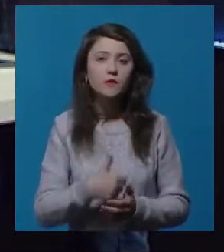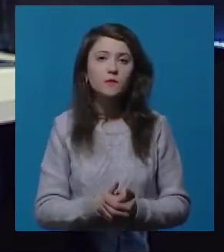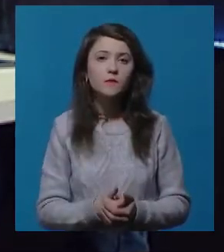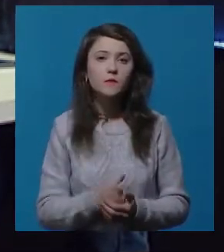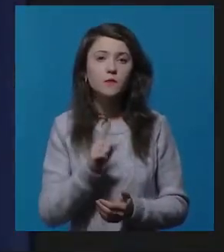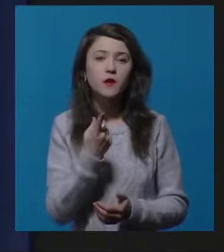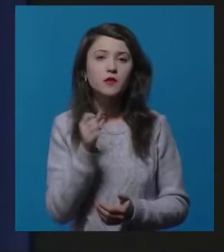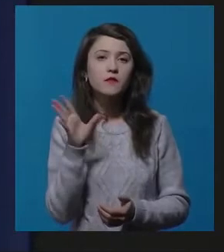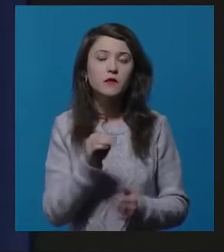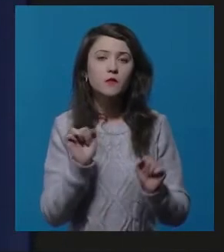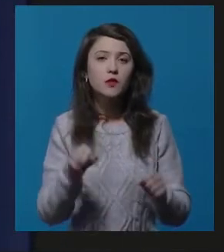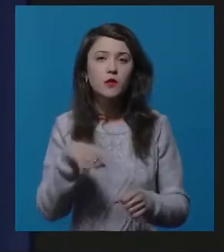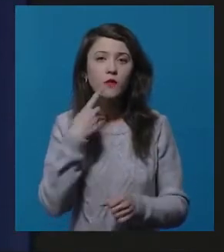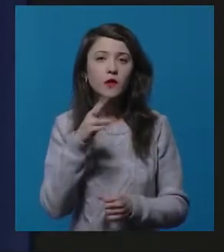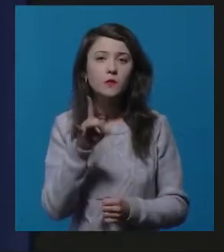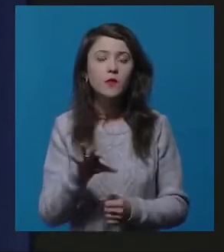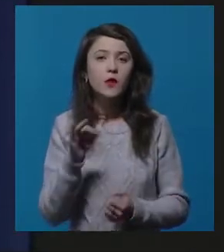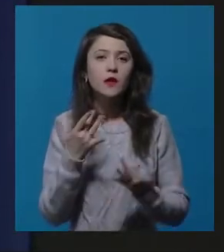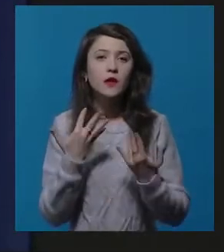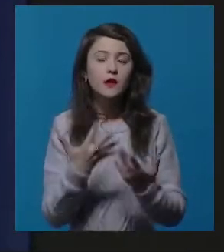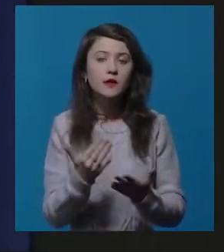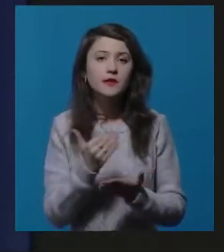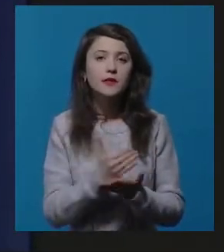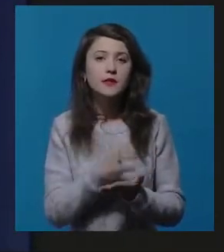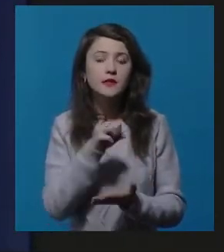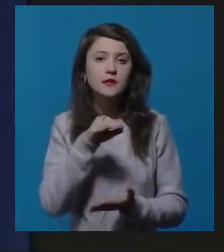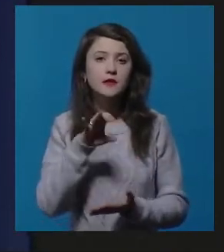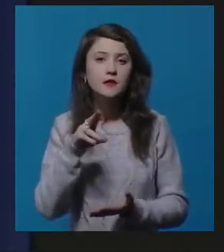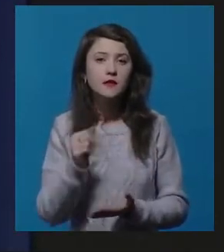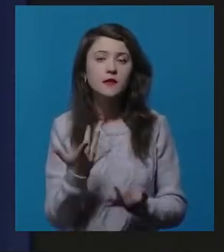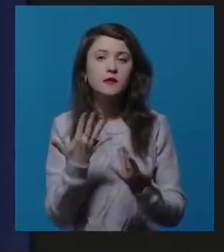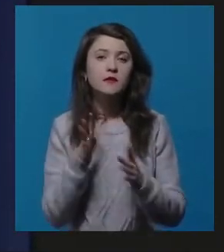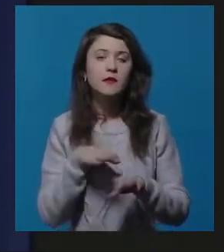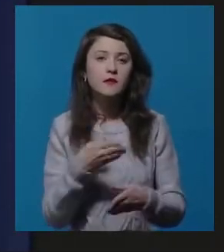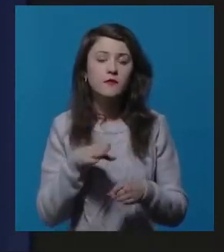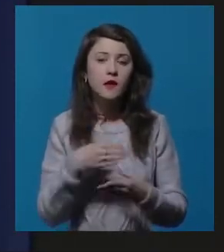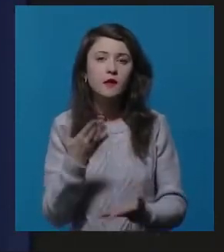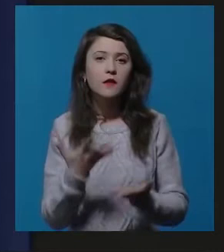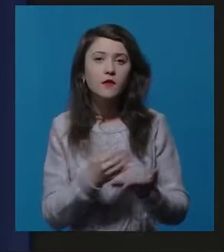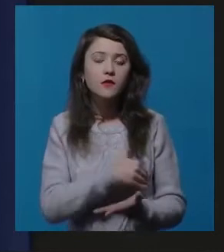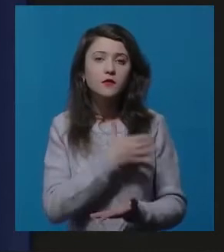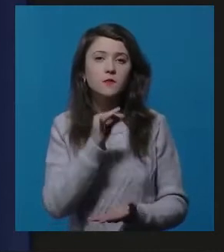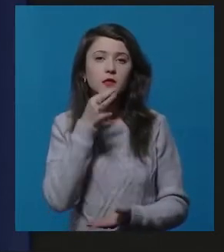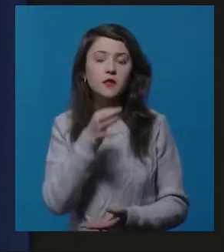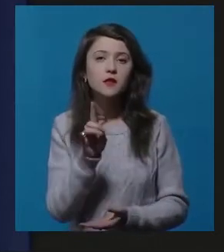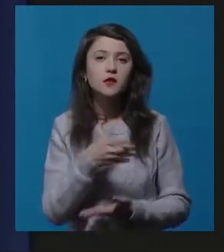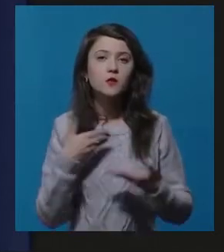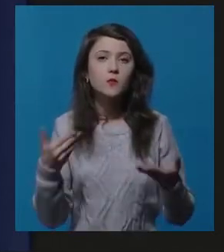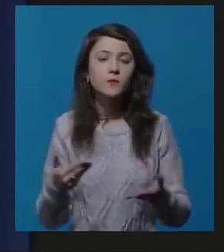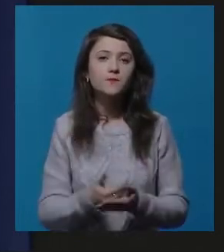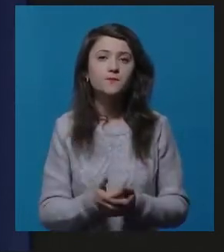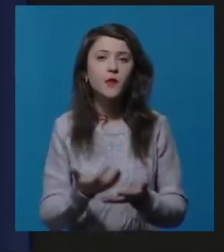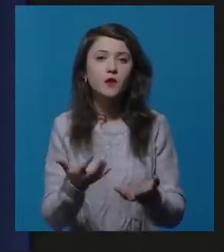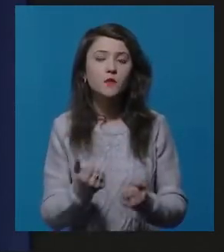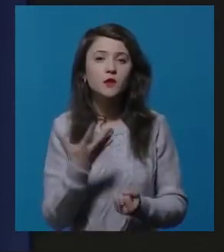все, можна говорити про кількість статистики, про кількість звернень, але хотілося б сказати, що ми отримали